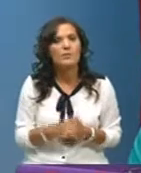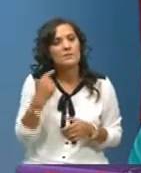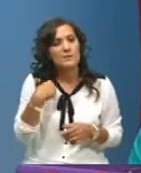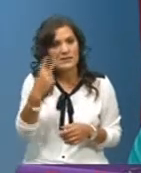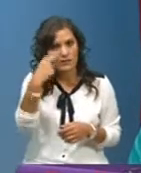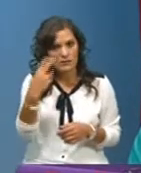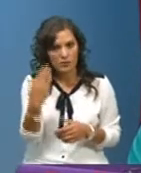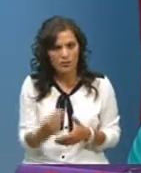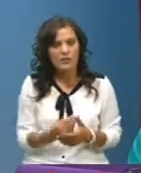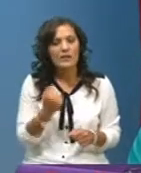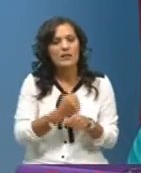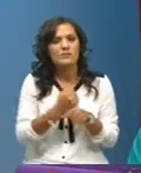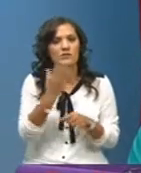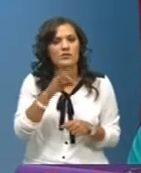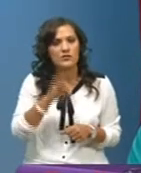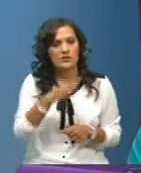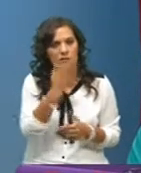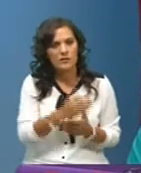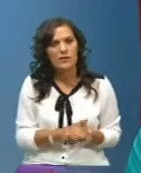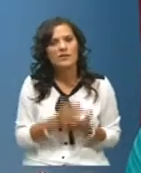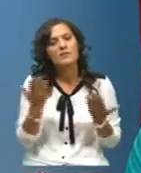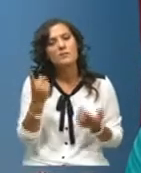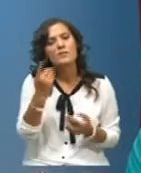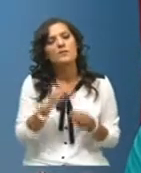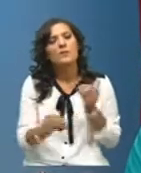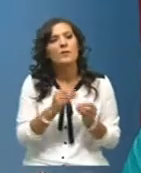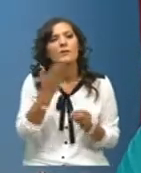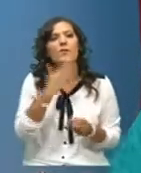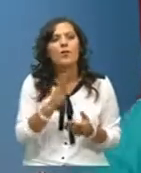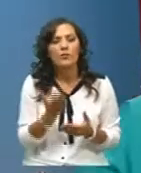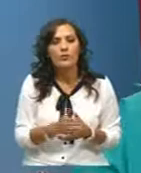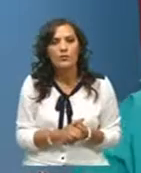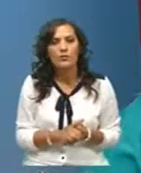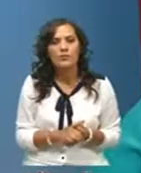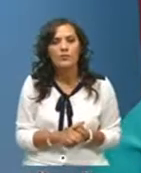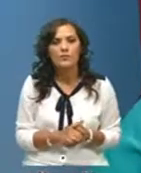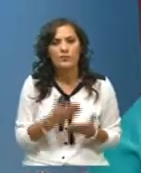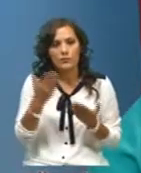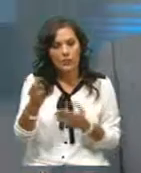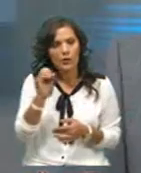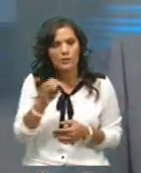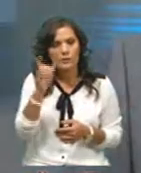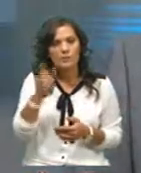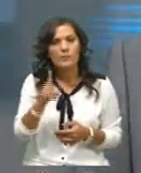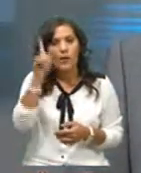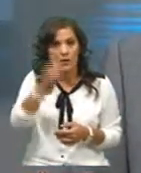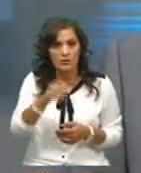olur mu Geçmiş olsun şimdiden İnşallah sonra en son yıllardaki boyunca